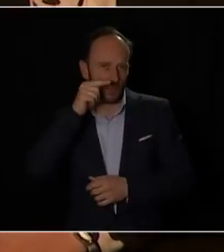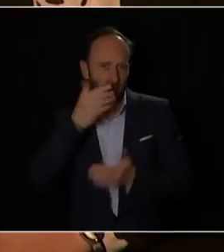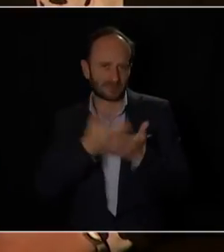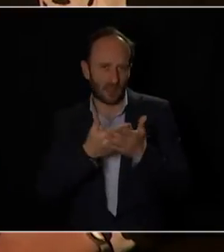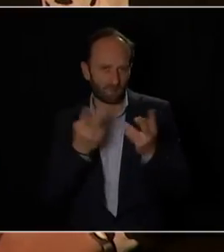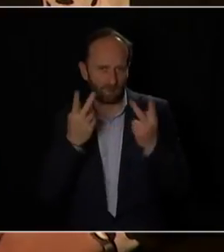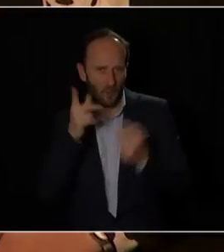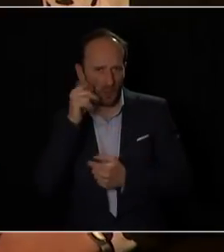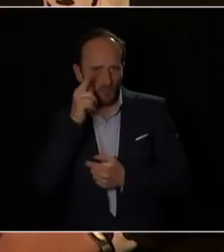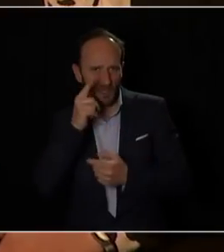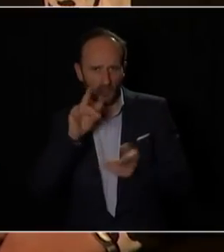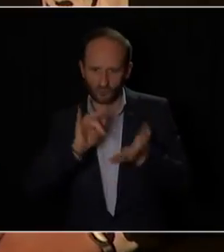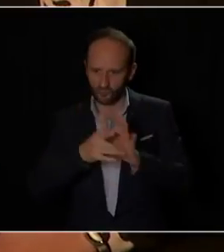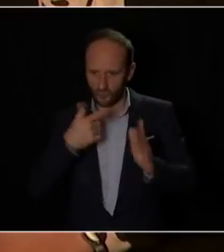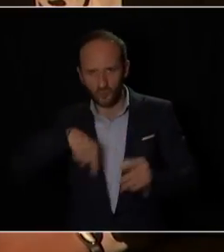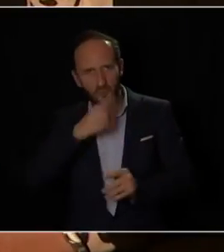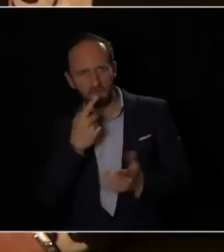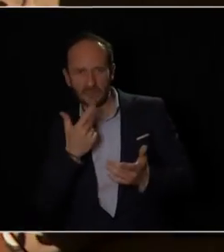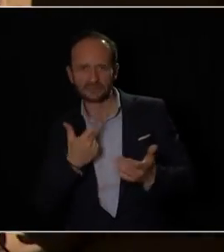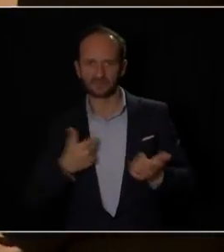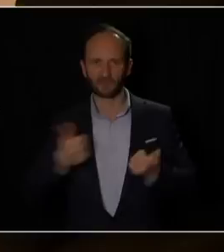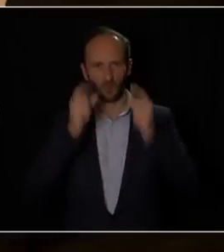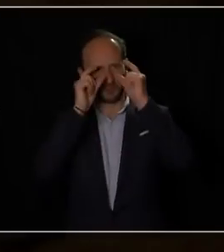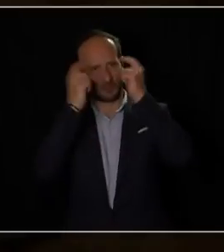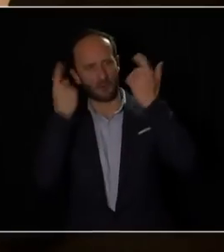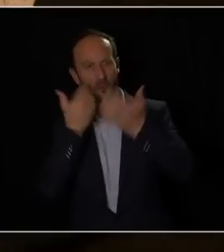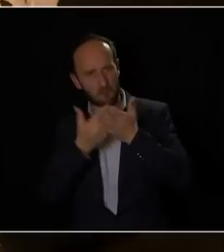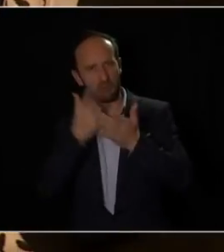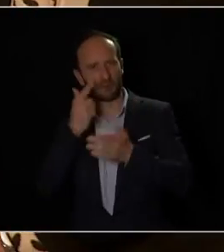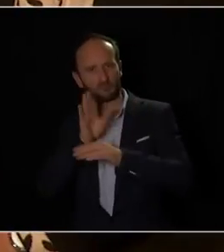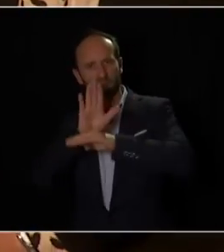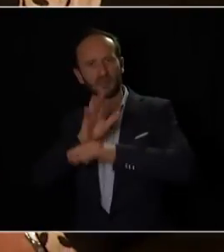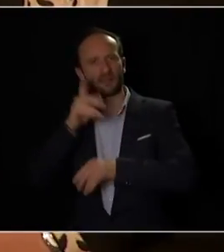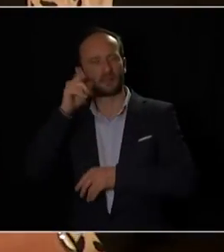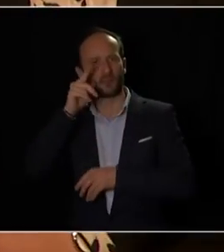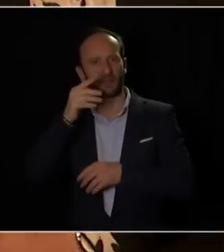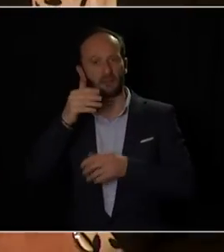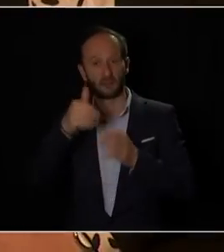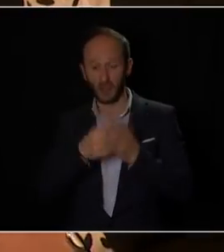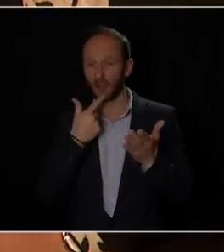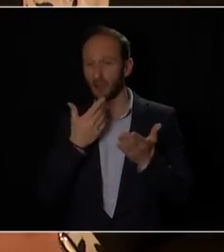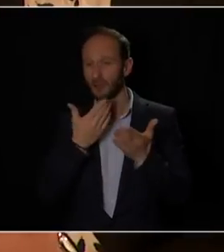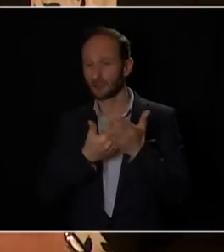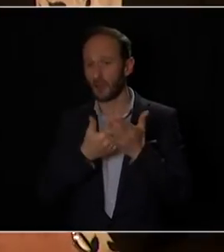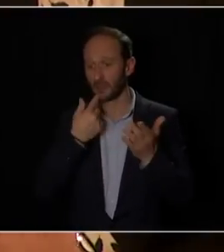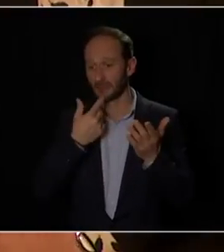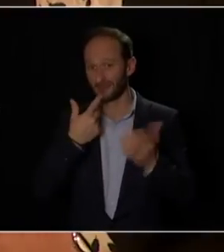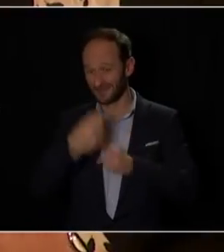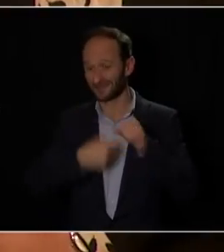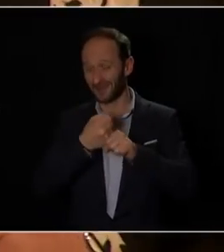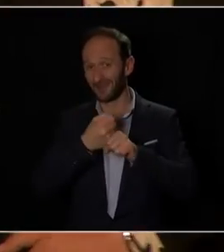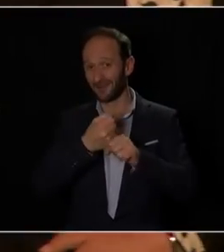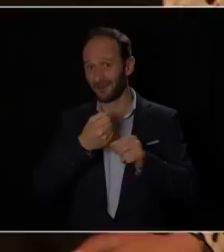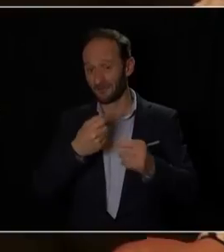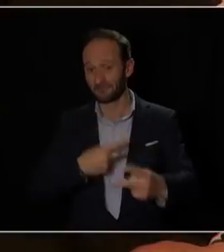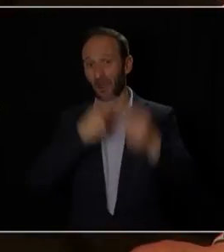la République. Et cette République française, elle nous appelle plus que jamais en cette année électorale à la